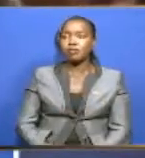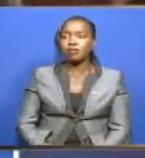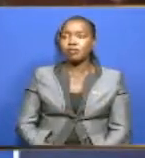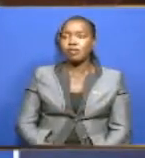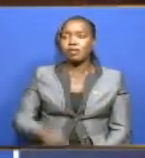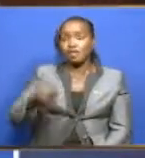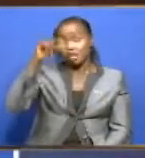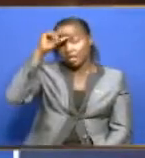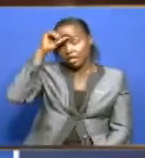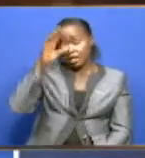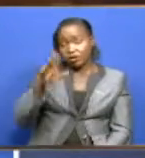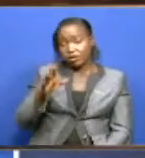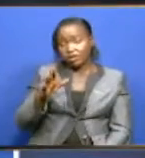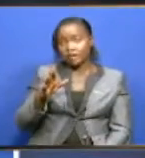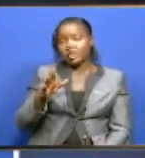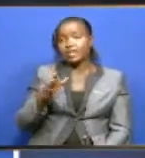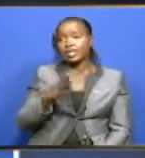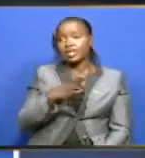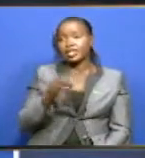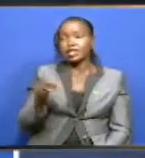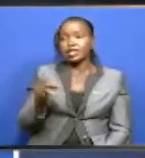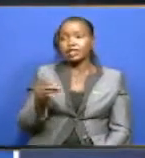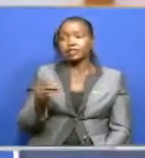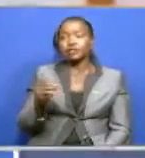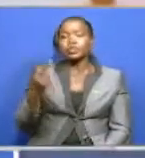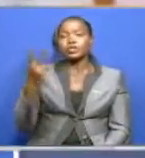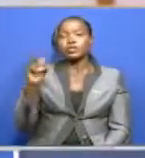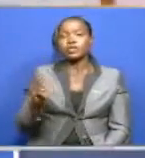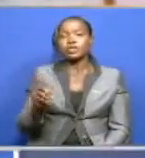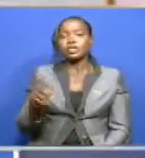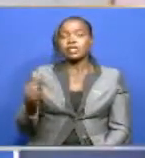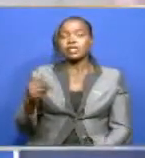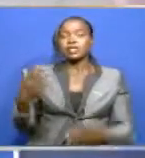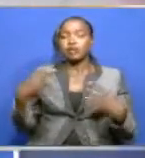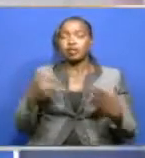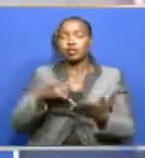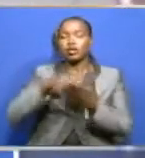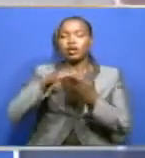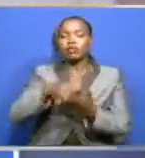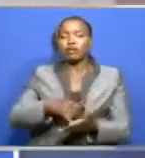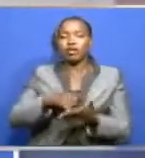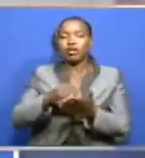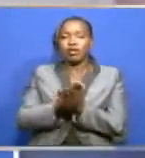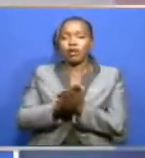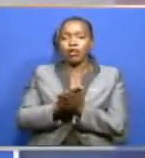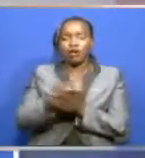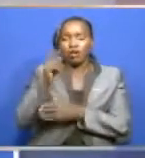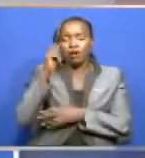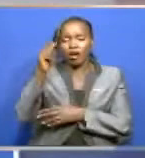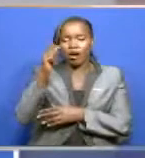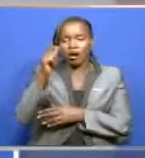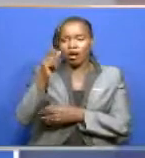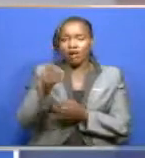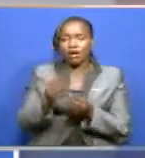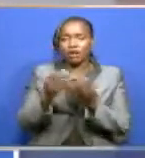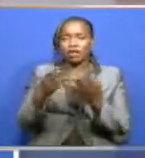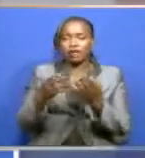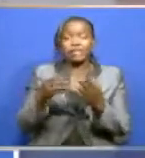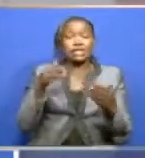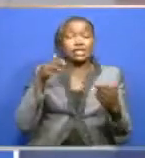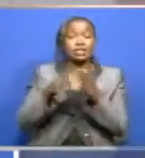Gavana wa Tharaka Nithi pamoja na watu wengine 20 ambao wanahusishwa na sakata ya utoaji zabuni kinyume cha